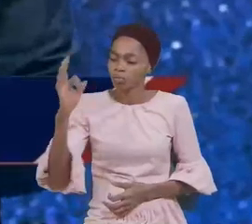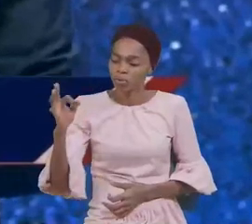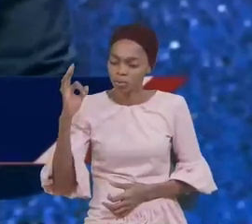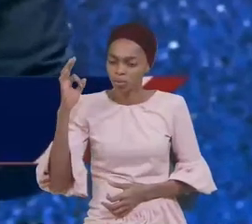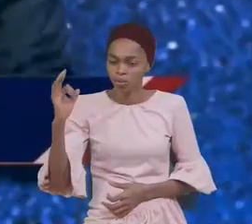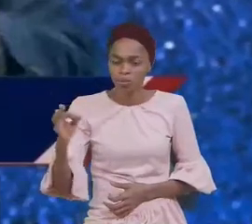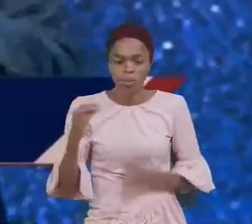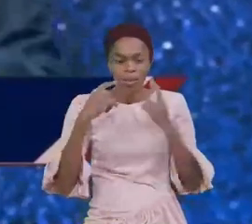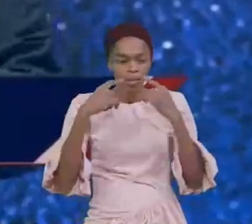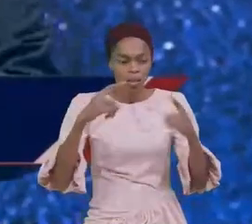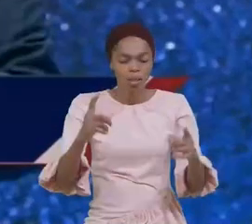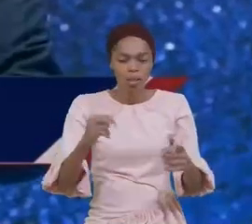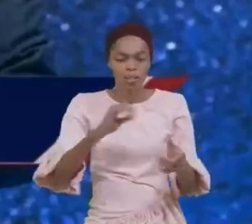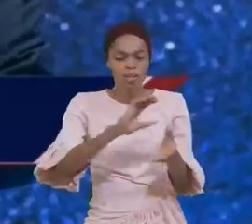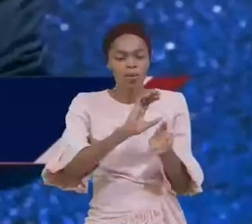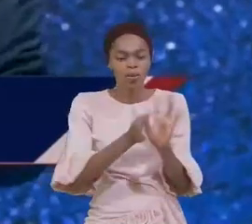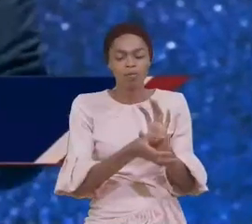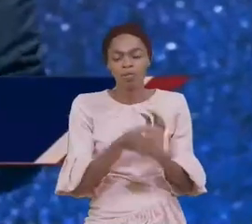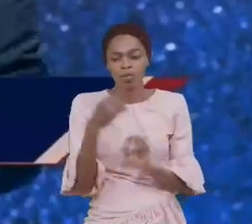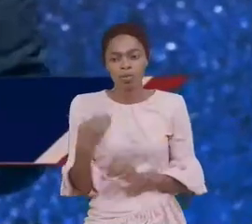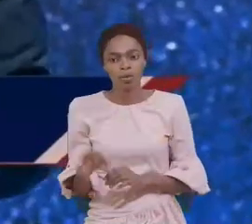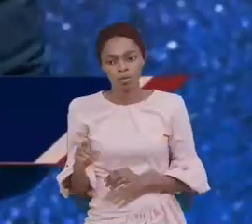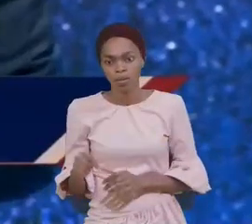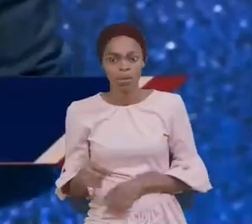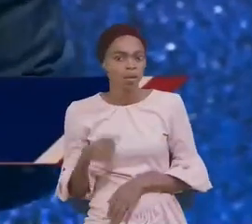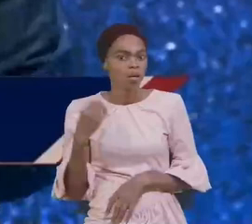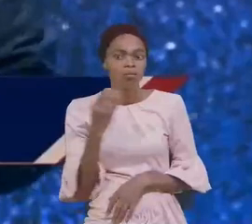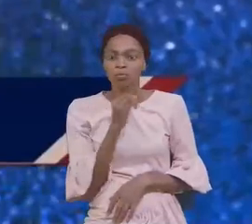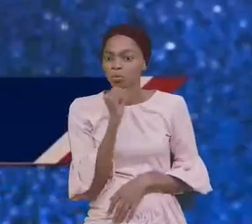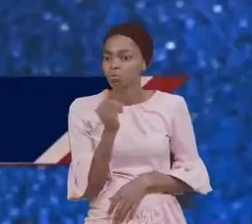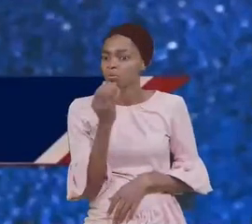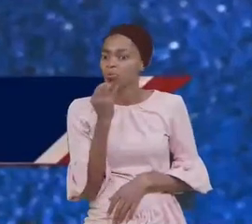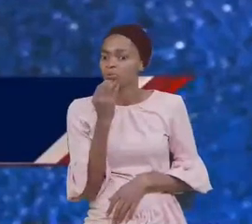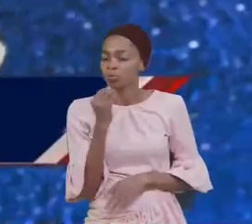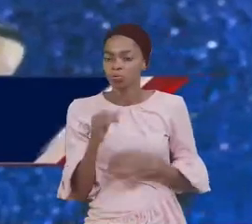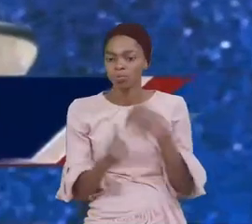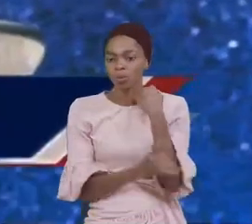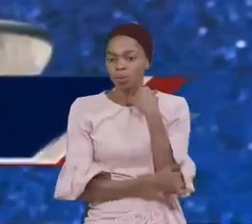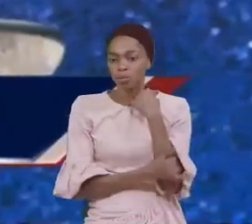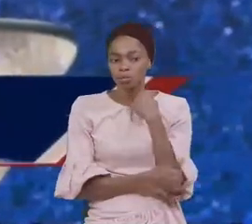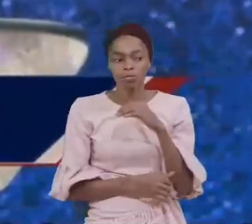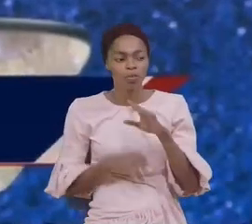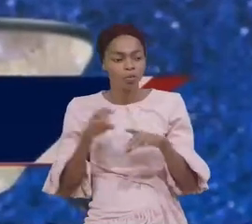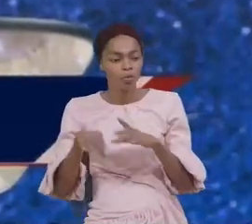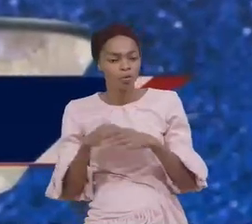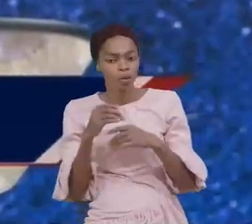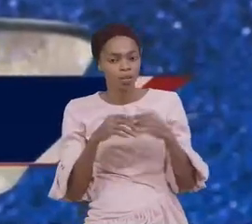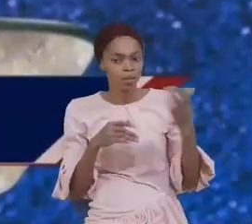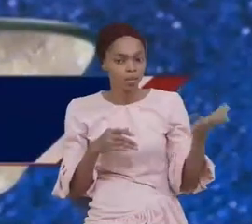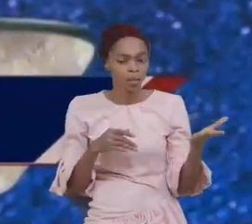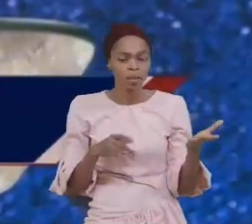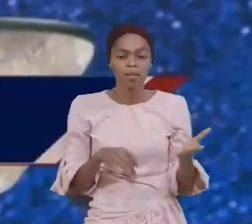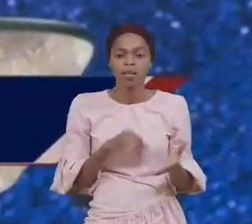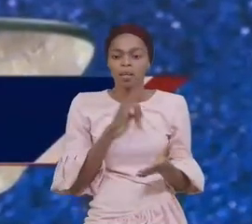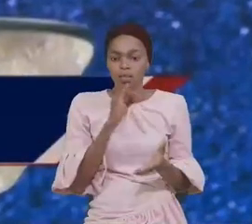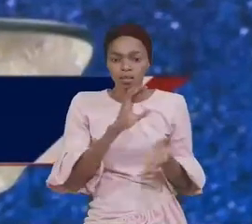païens. Et dans une nation différente, ici la conversion des païens, là-bas la conversion des nations,